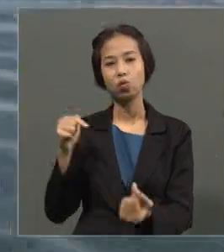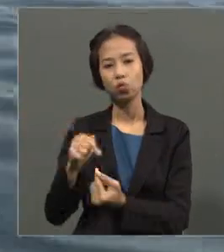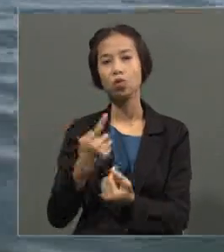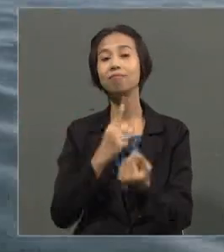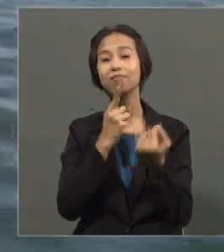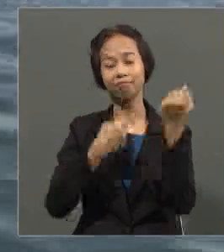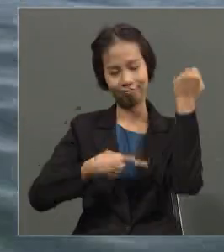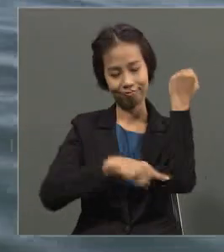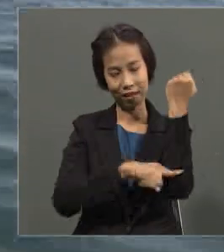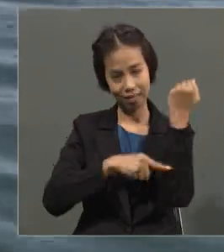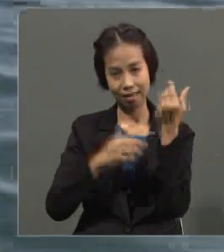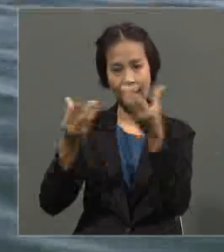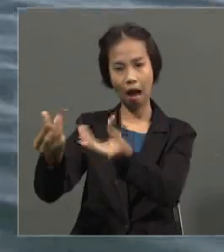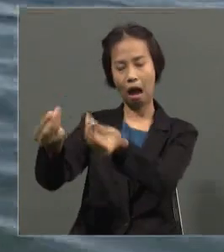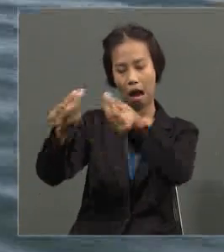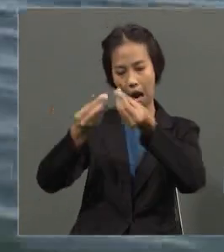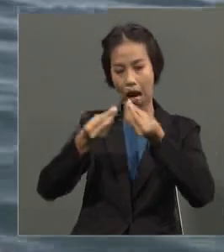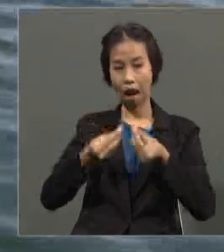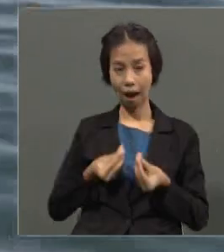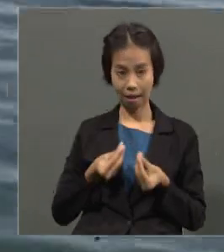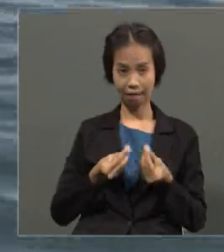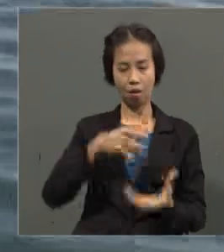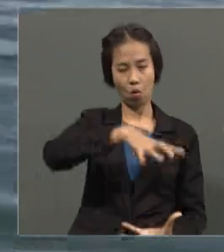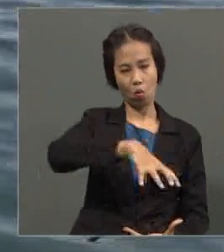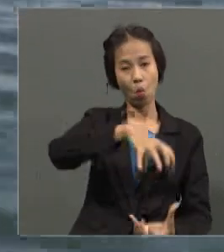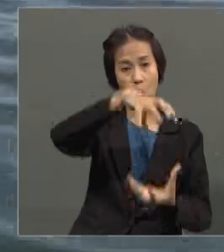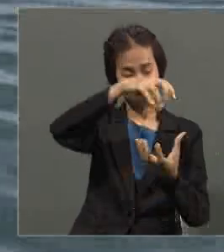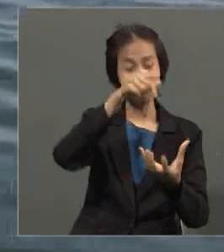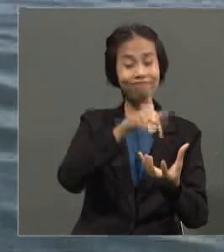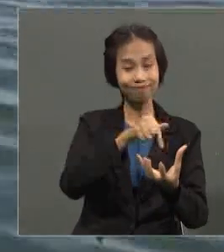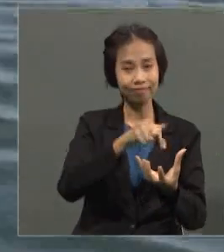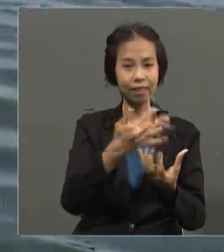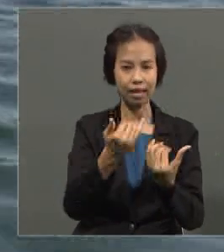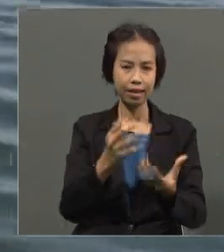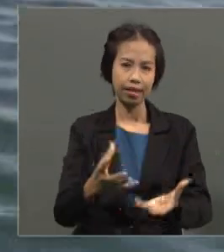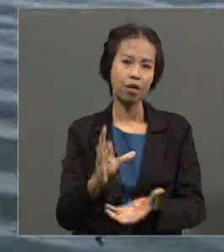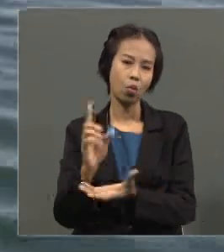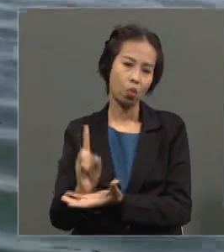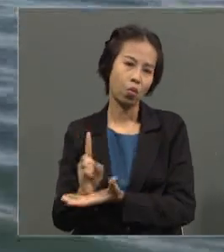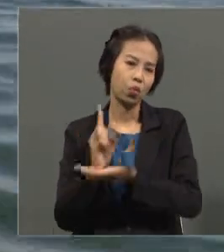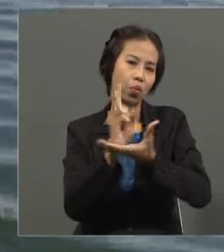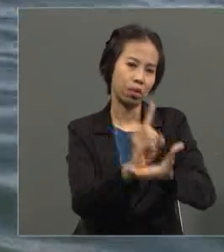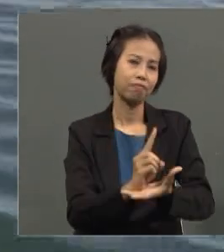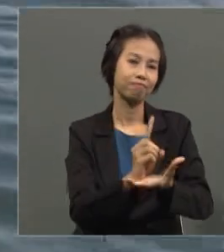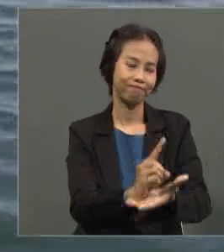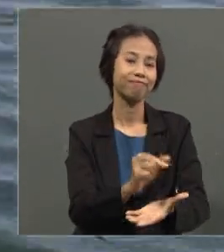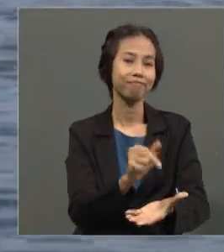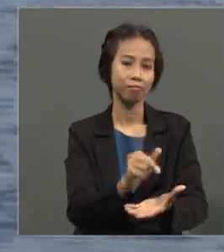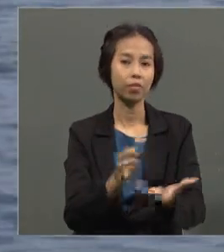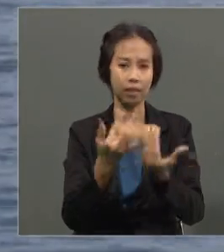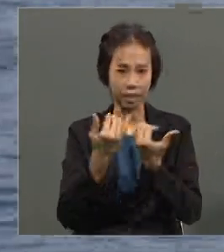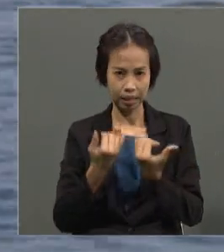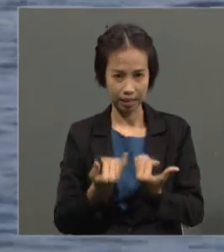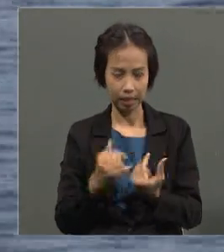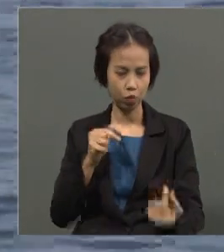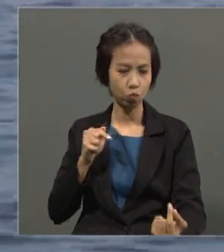เจ้ากรรมสมเด็จพระเทพรัตนราชสุดาสยามบรมราชกุมารีเพื่อนำมาลงลอยณบึงหัวทะเลค่ะก็เป็นการสืบสาน